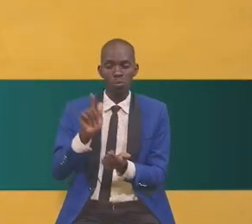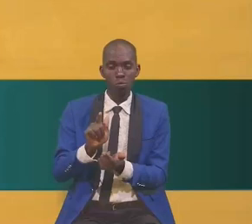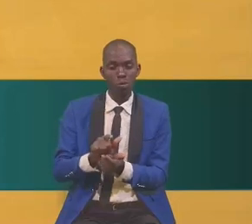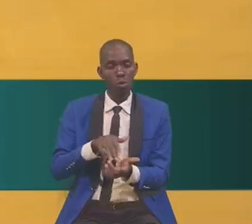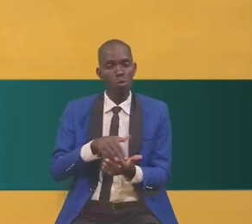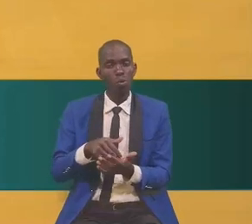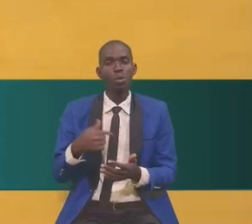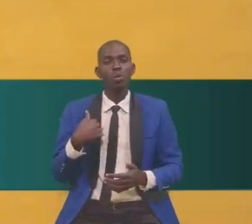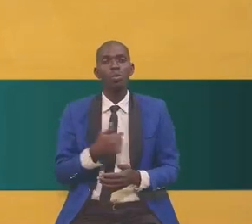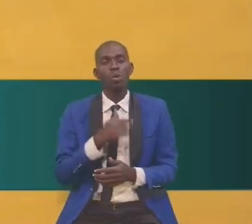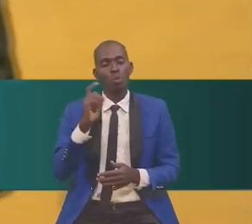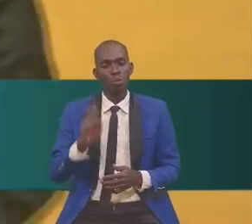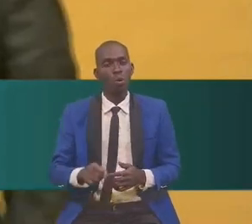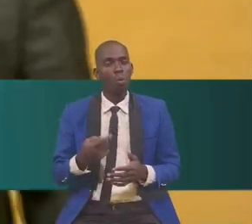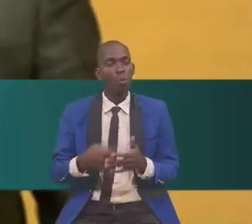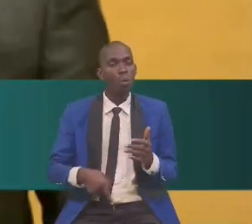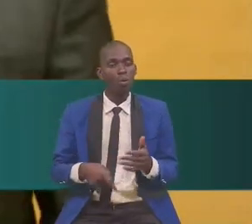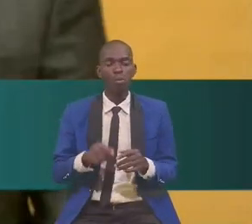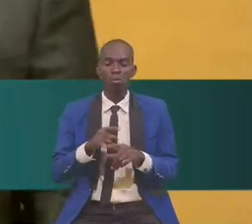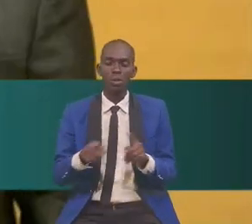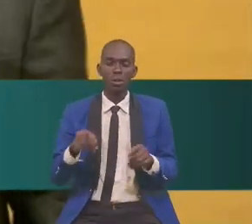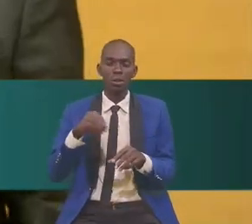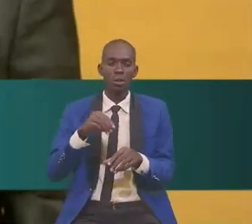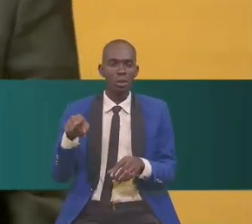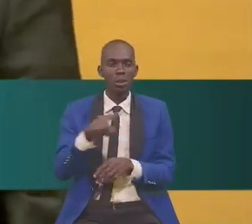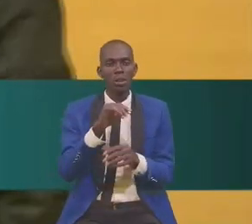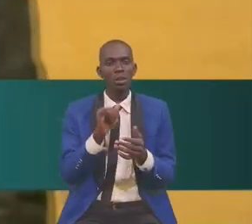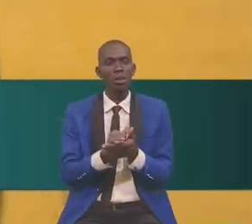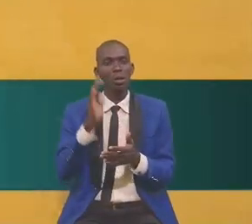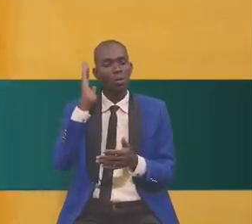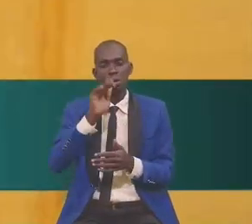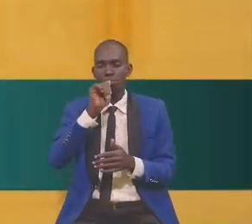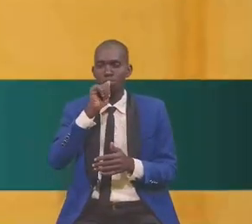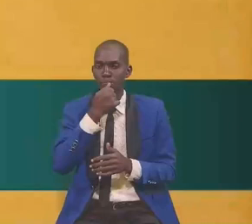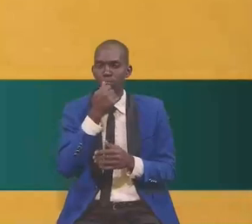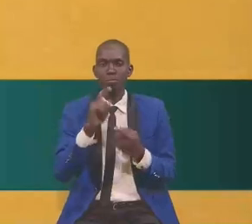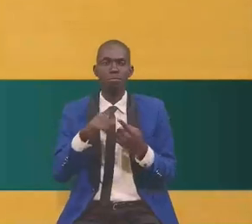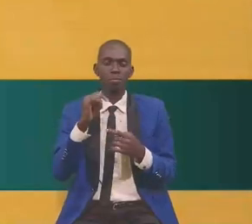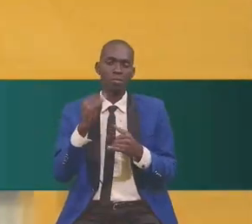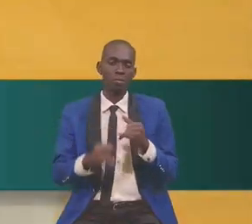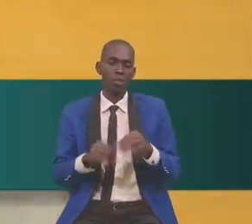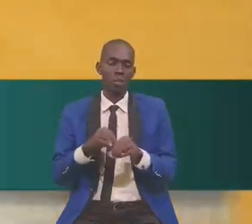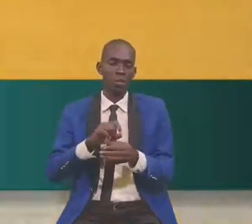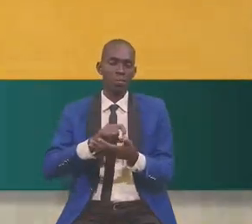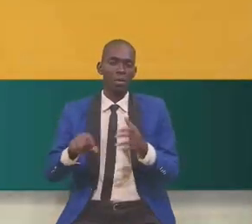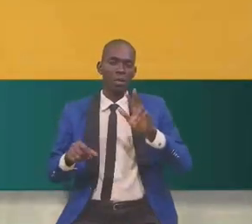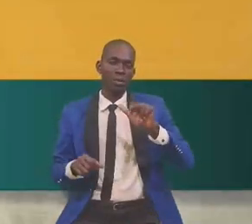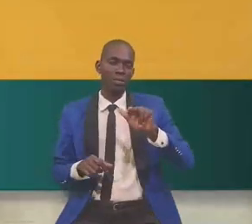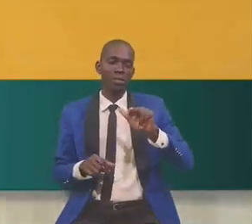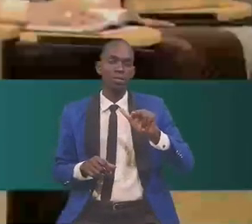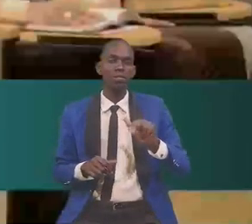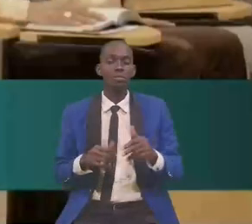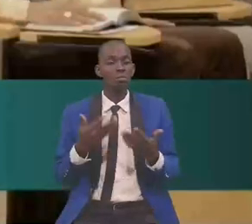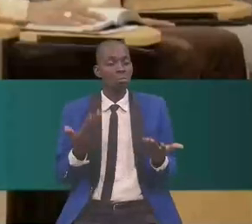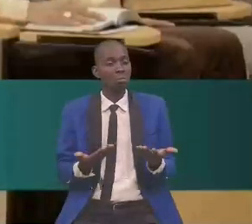Verset 13, mais celui qui persévérera jusqu'à la fin, gloire à Dieu, la corruption ou pas corruption, il y a